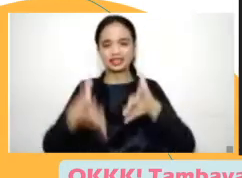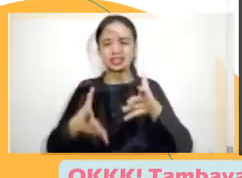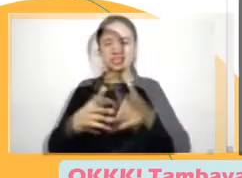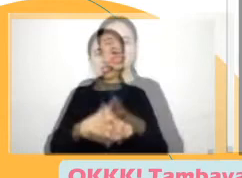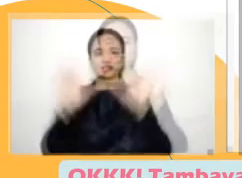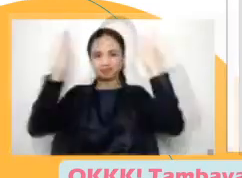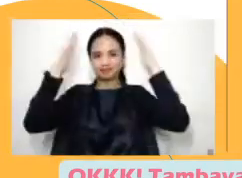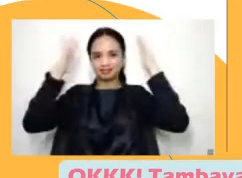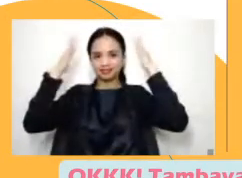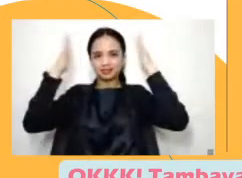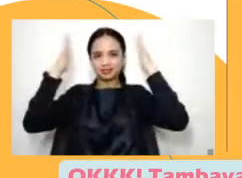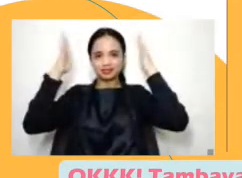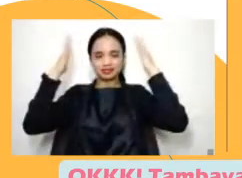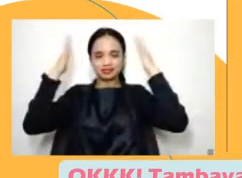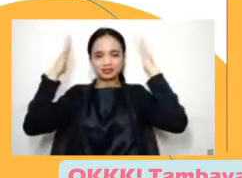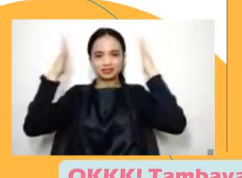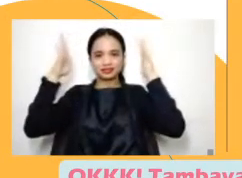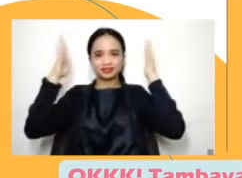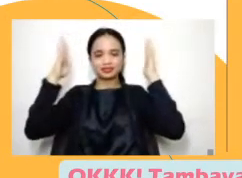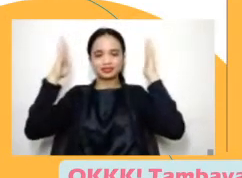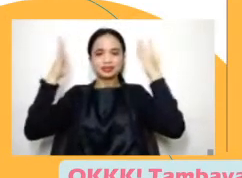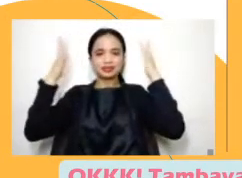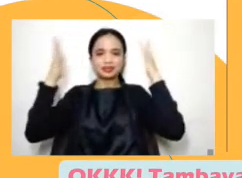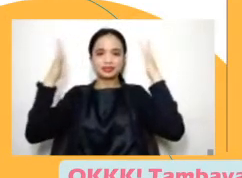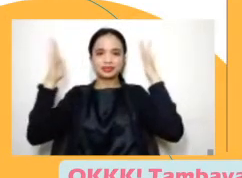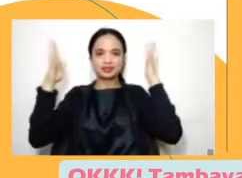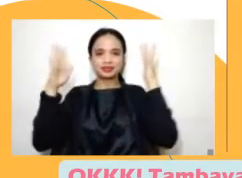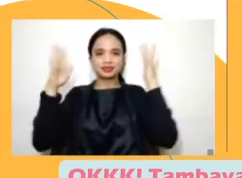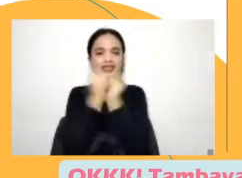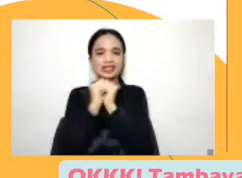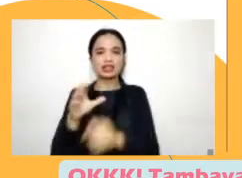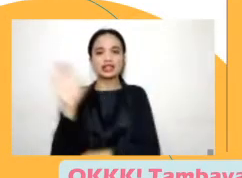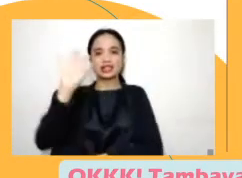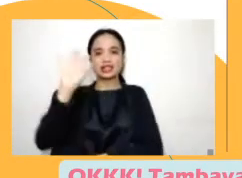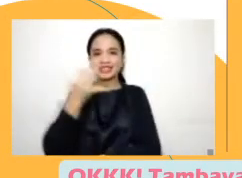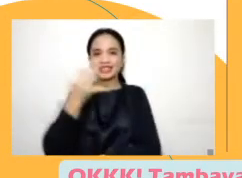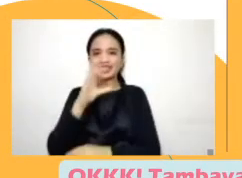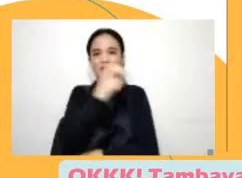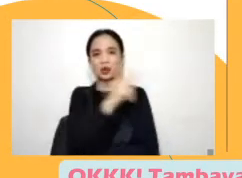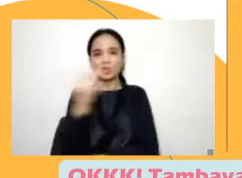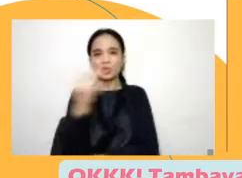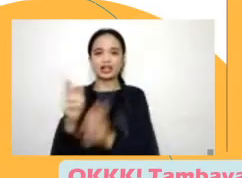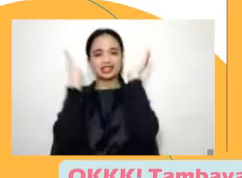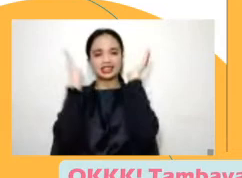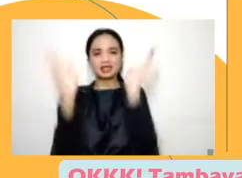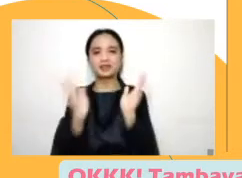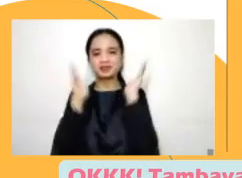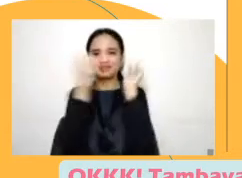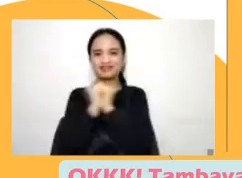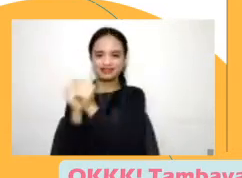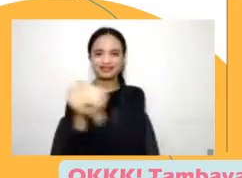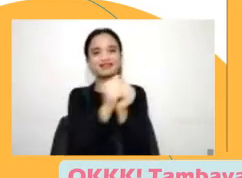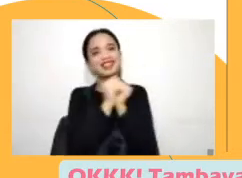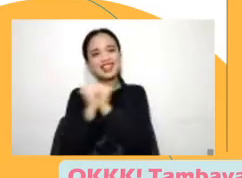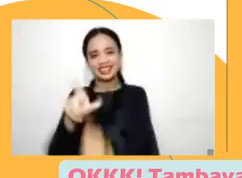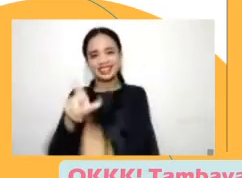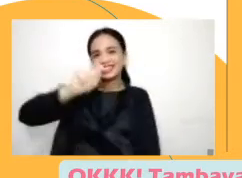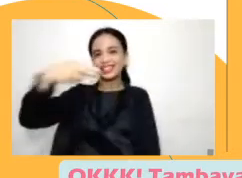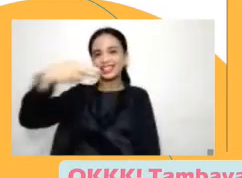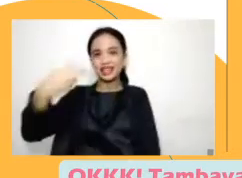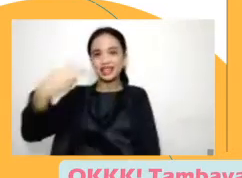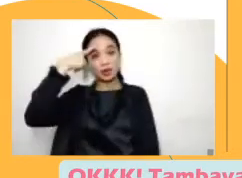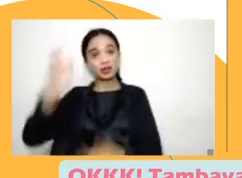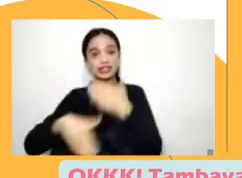palakpakan po sa ating mga nakasama para sa episode 9 ng OKKK Tambayan. Samahan niyo po kami every Thursday para sa mga susunod